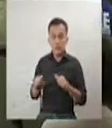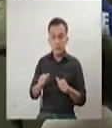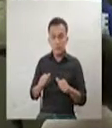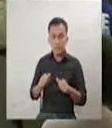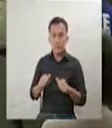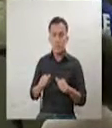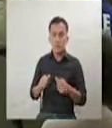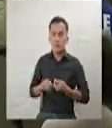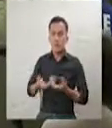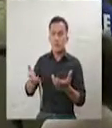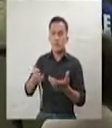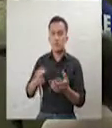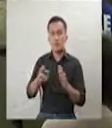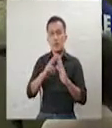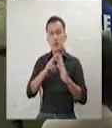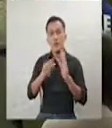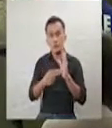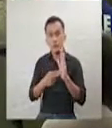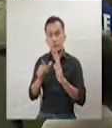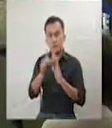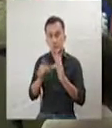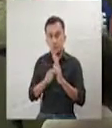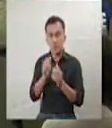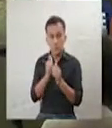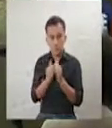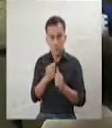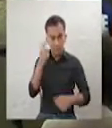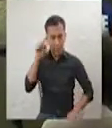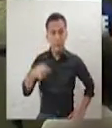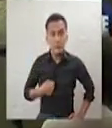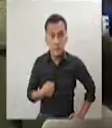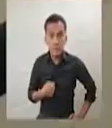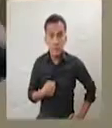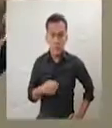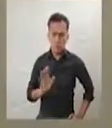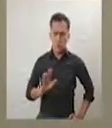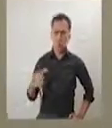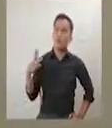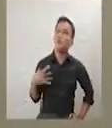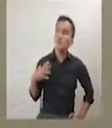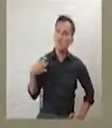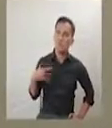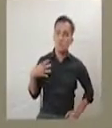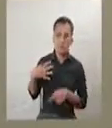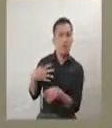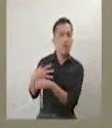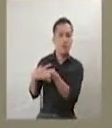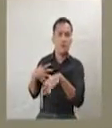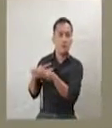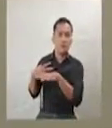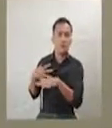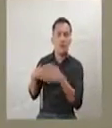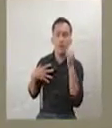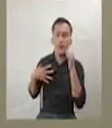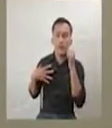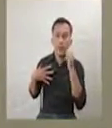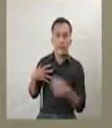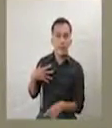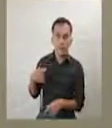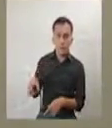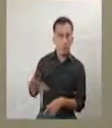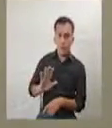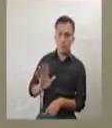proactive implementation of the RH law, which means that para sa akin, huwag nating hintayin yung ating mga kababayan, yung mga